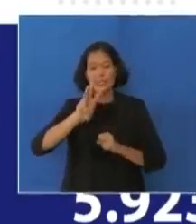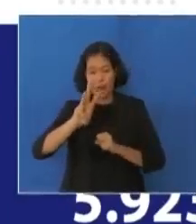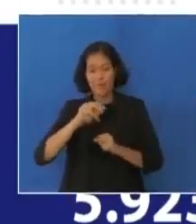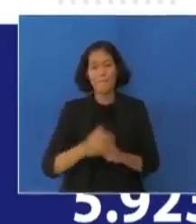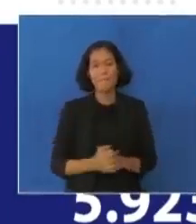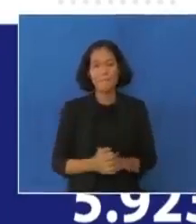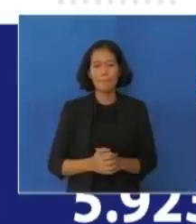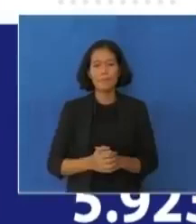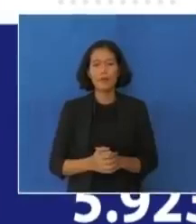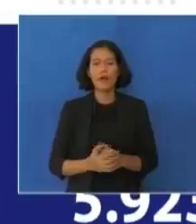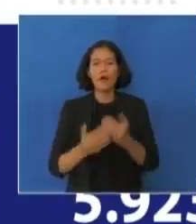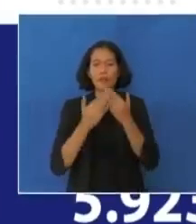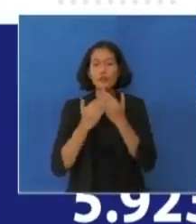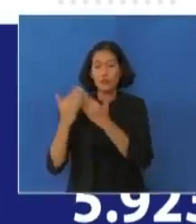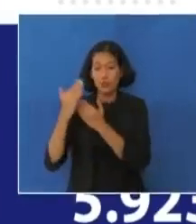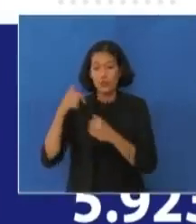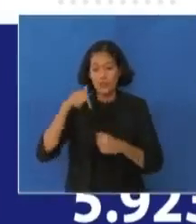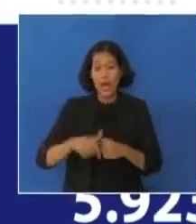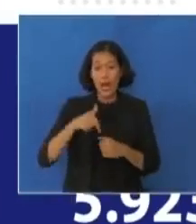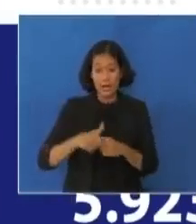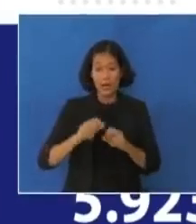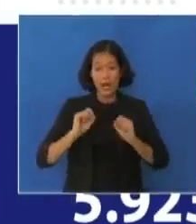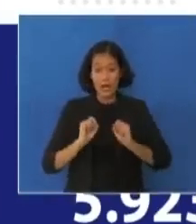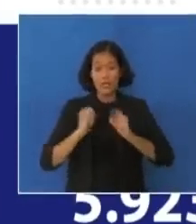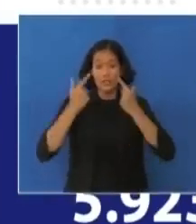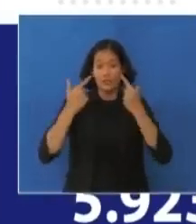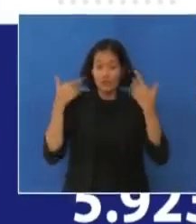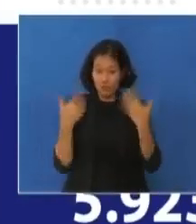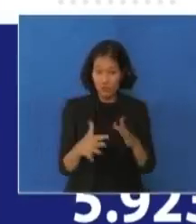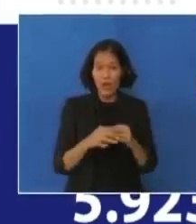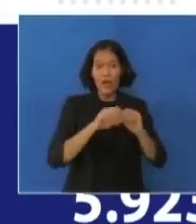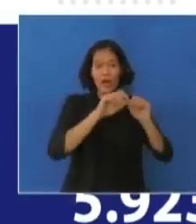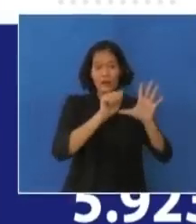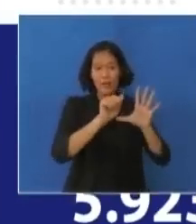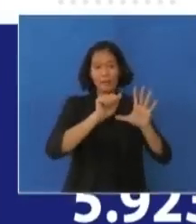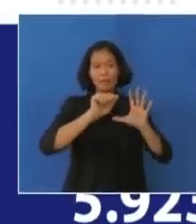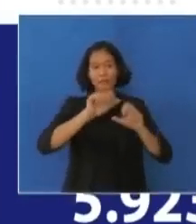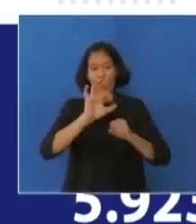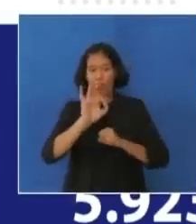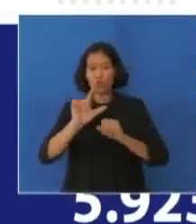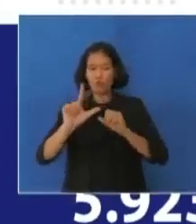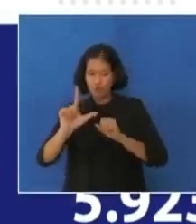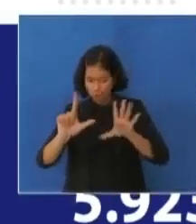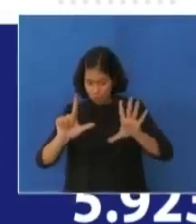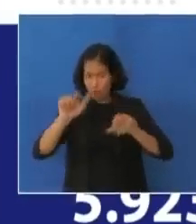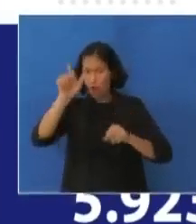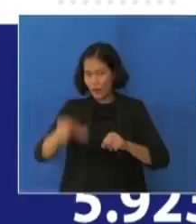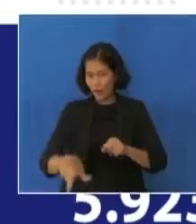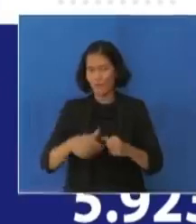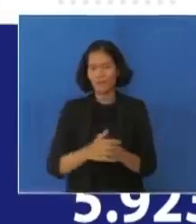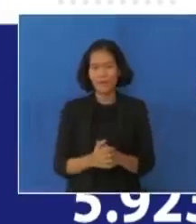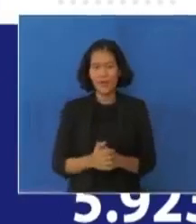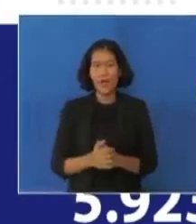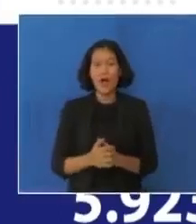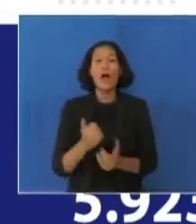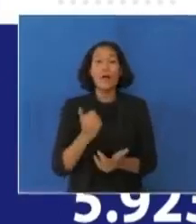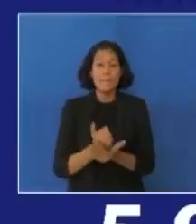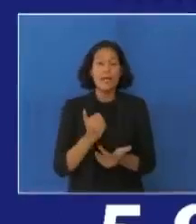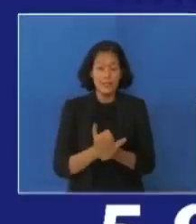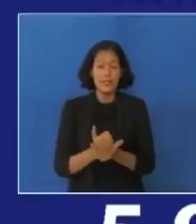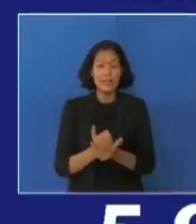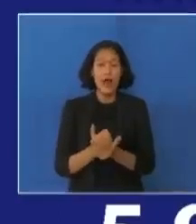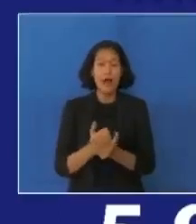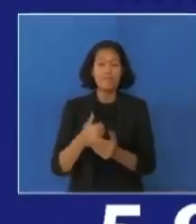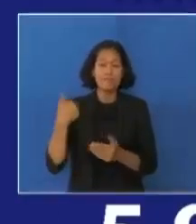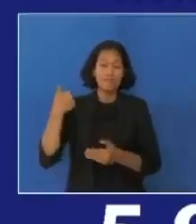kita bersyukur yang sembuh sekarang sudah mencapai 607 orang dan Sudah barang tentu ini akan terus meningkat